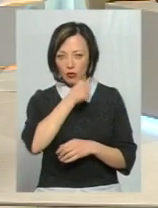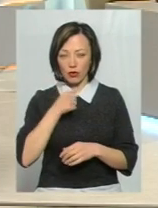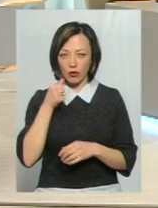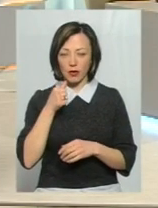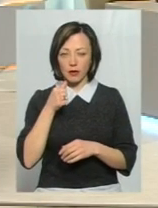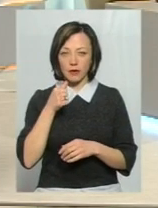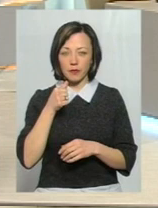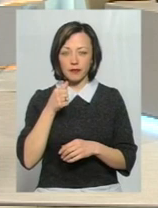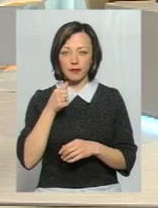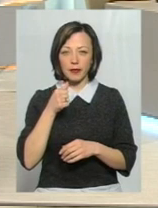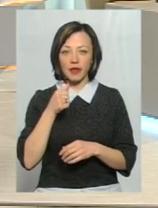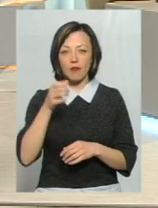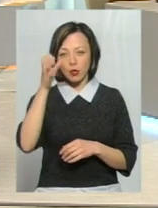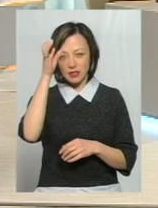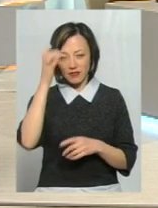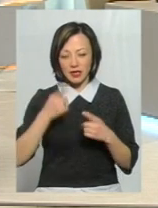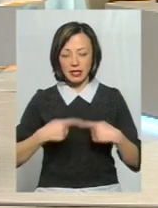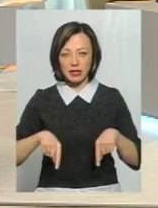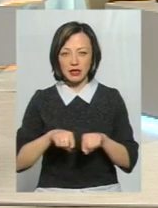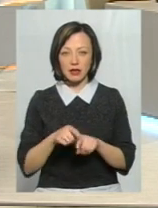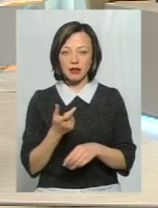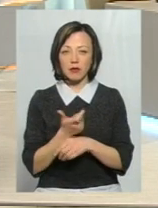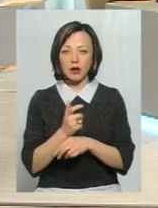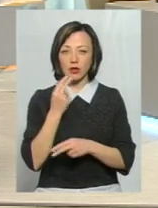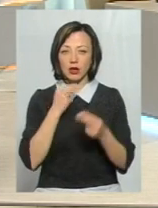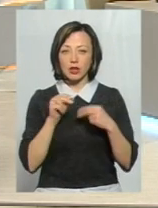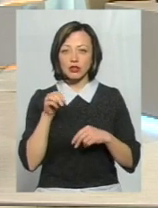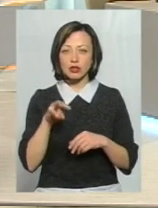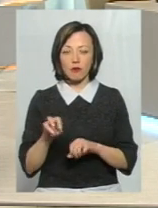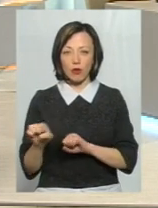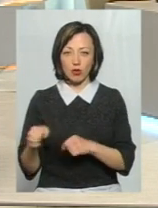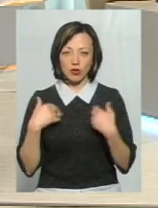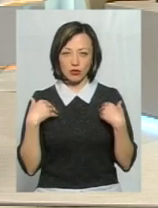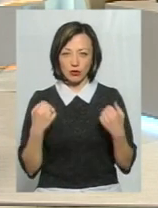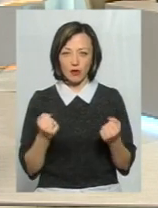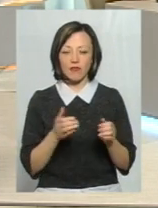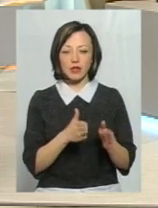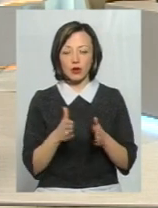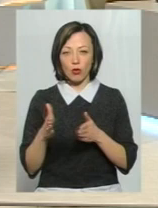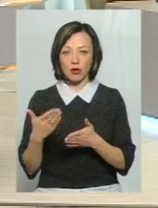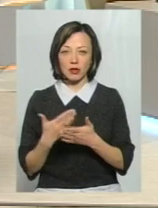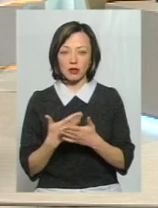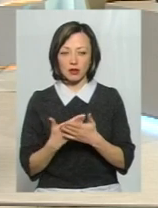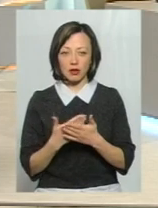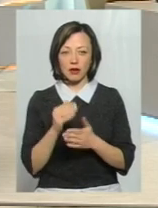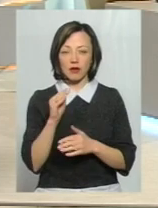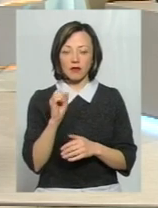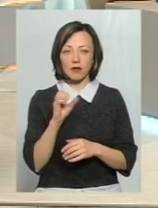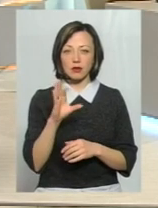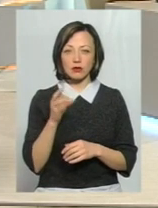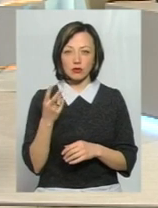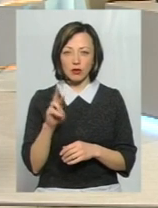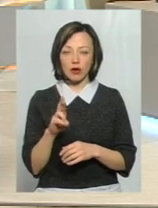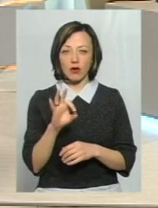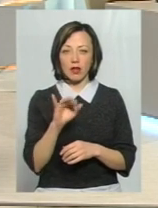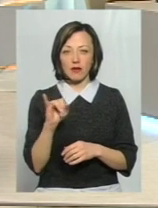охороні, верніше, в освіті набагато краще, ніж в охороні здоров'я. Тобто відрегульовано. І, скажімо, там Фасоль Олег Іванович і